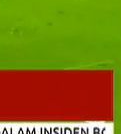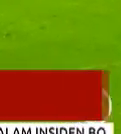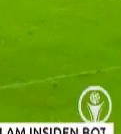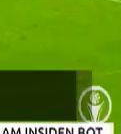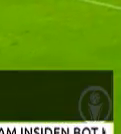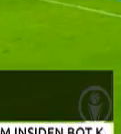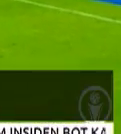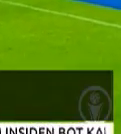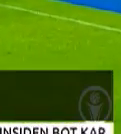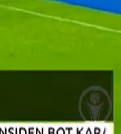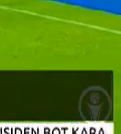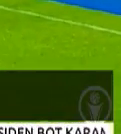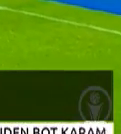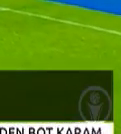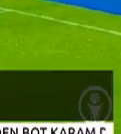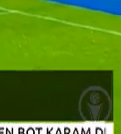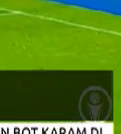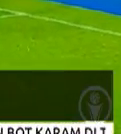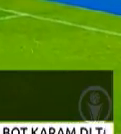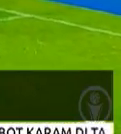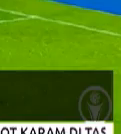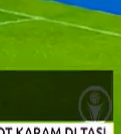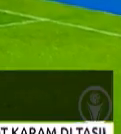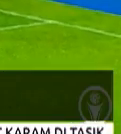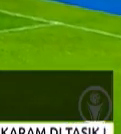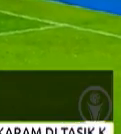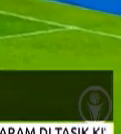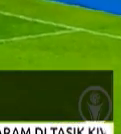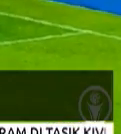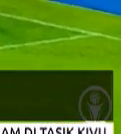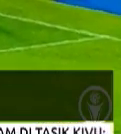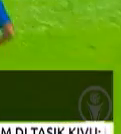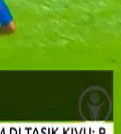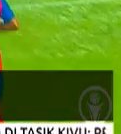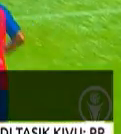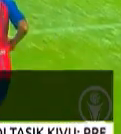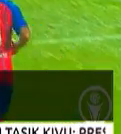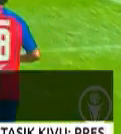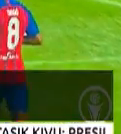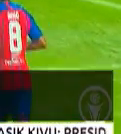JDT kekal di takhta Liga Super.